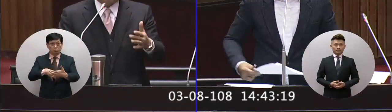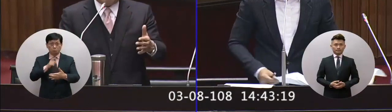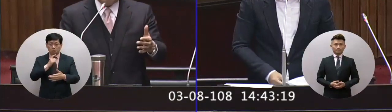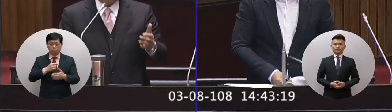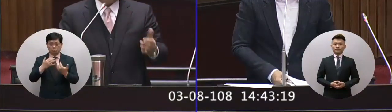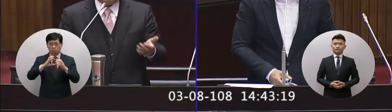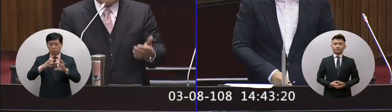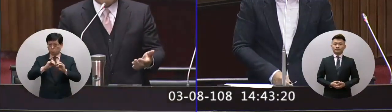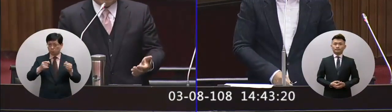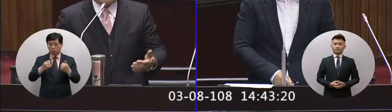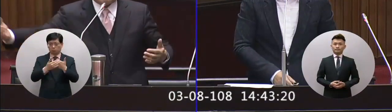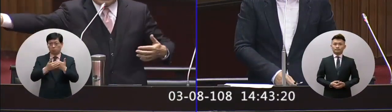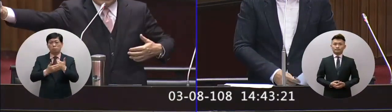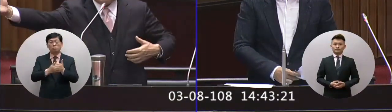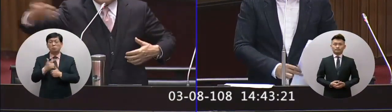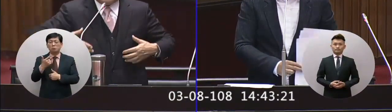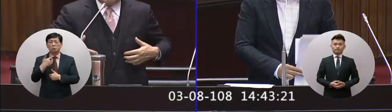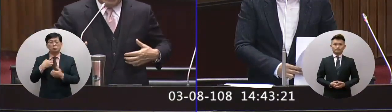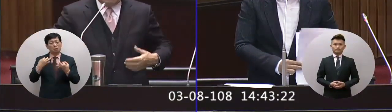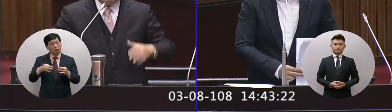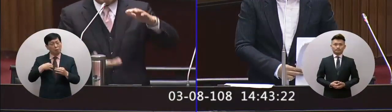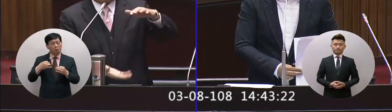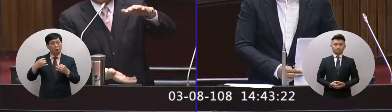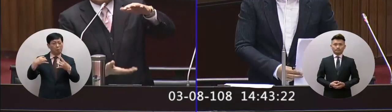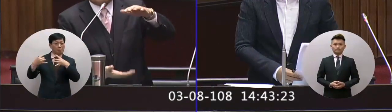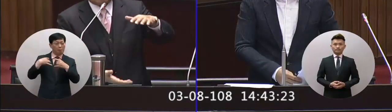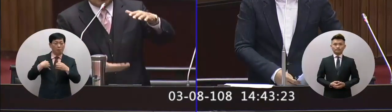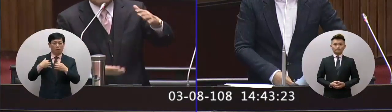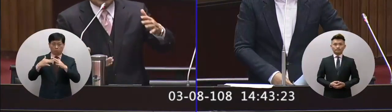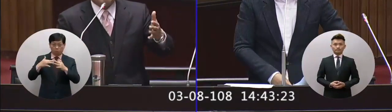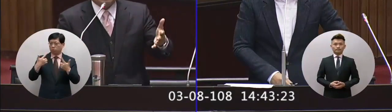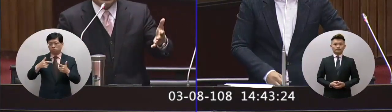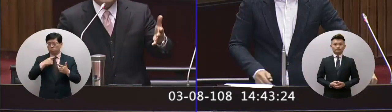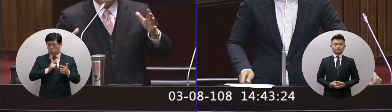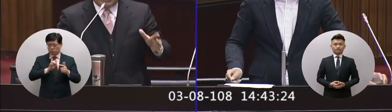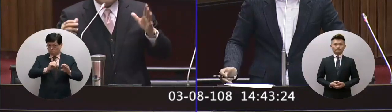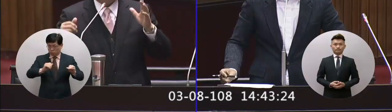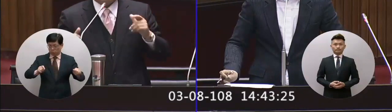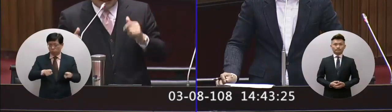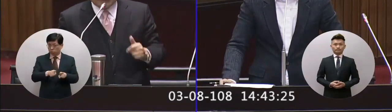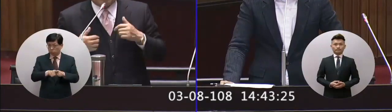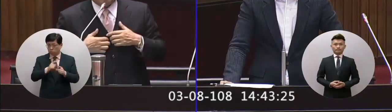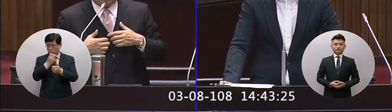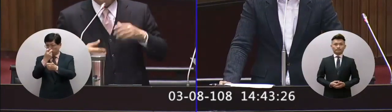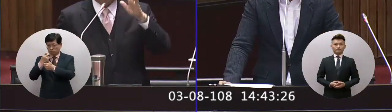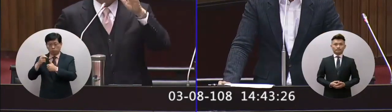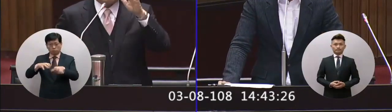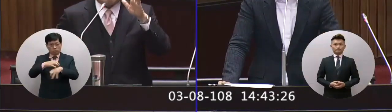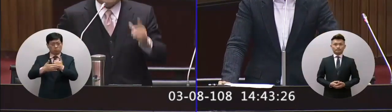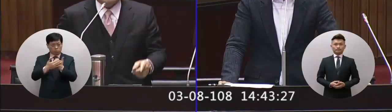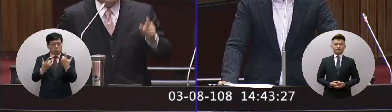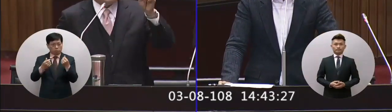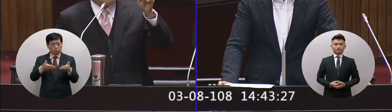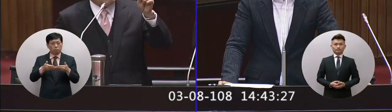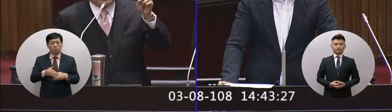衛國度保衛國度不是說跟他特地來打包括我們自己的國土怎麼保衛環境保護